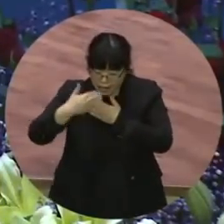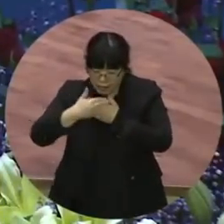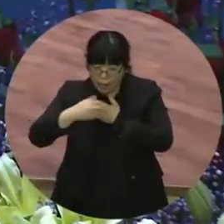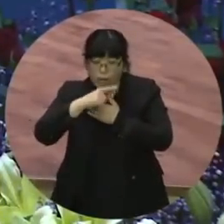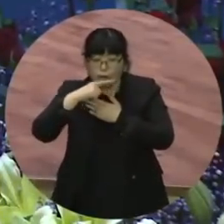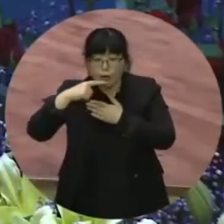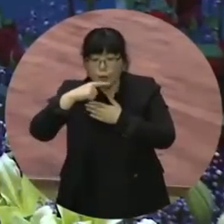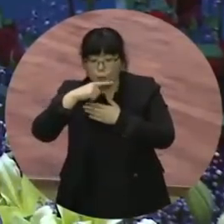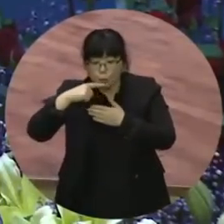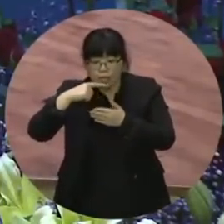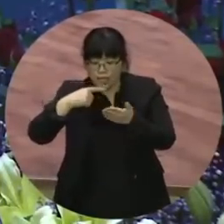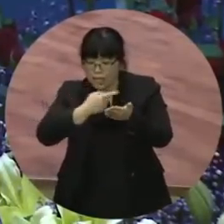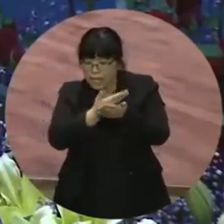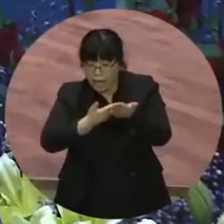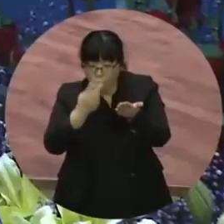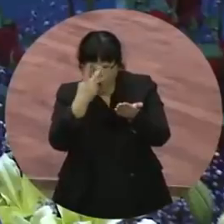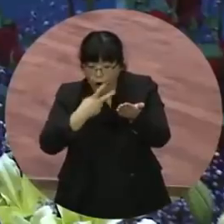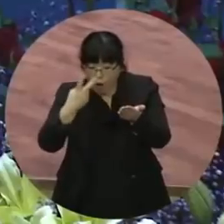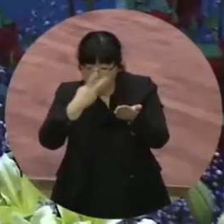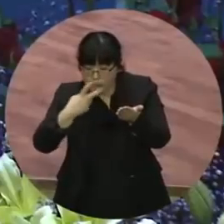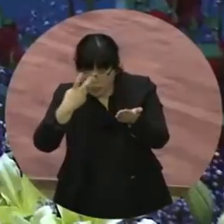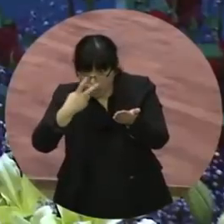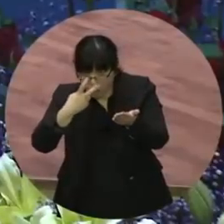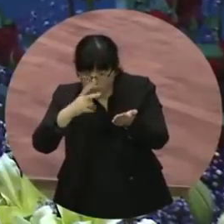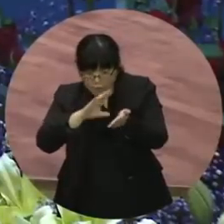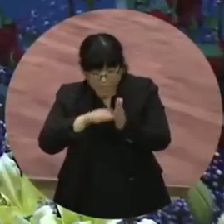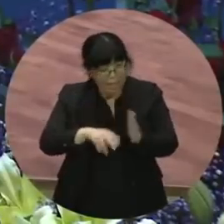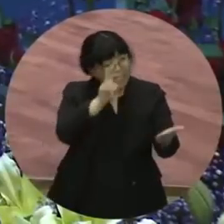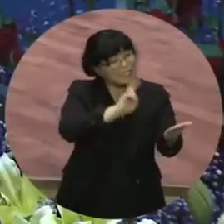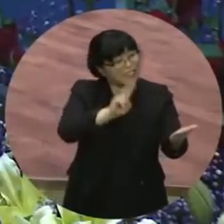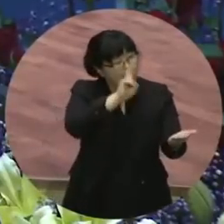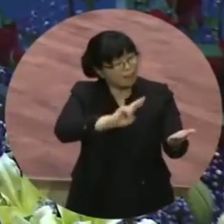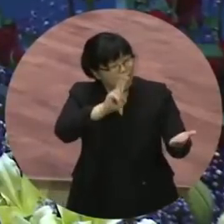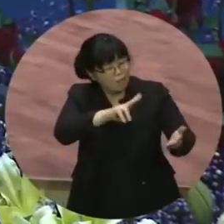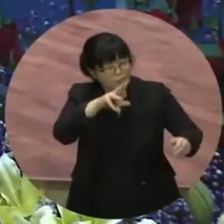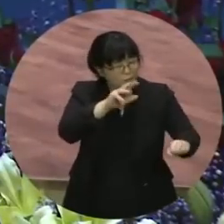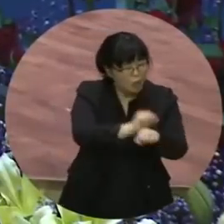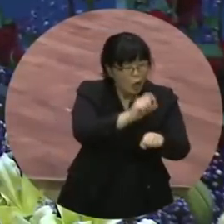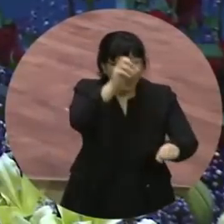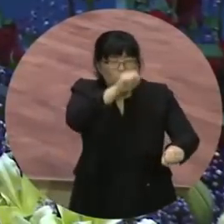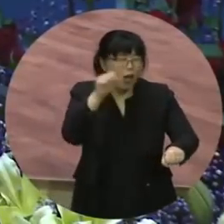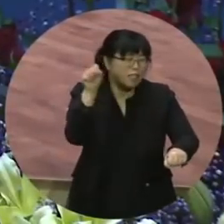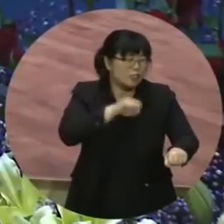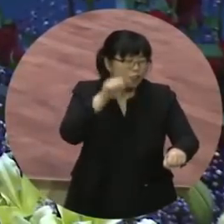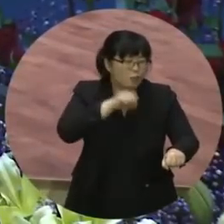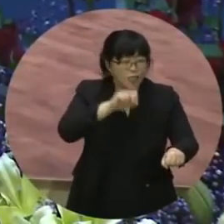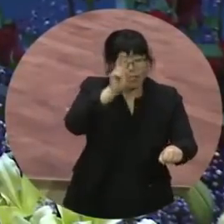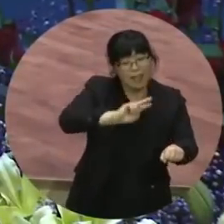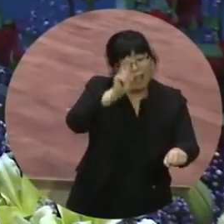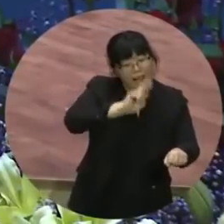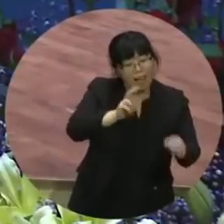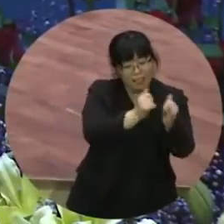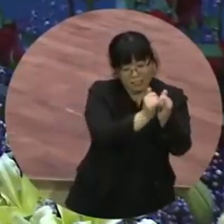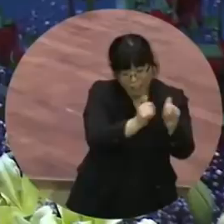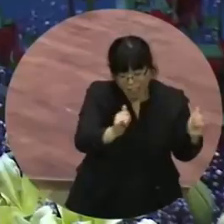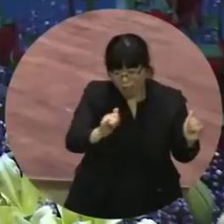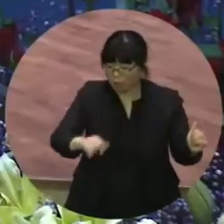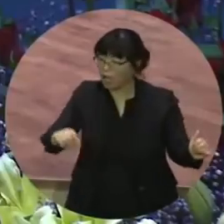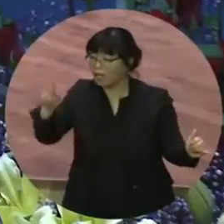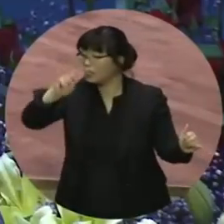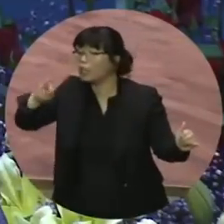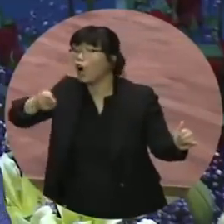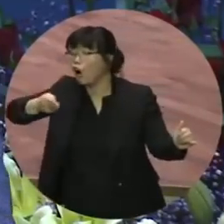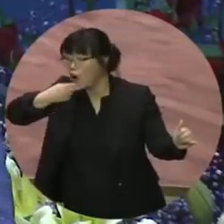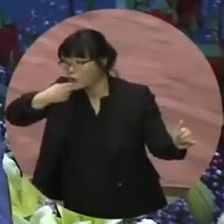사람은 보통 사람보다 천 배나 더 많대요. 그 유효한 그 피가 좀 천 배나 더 많대요.